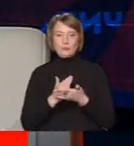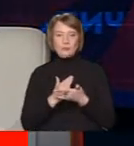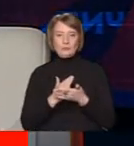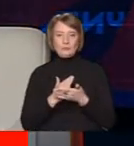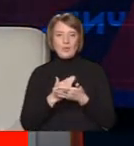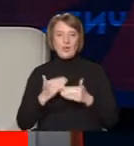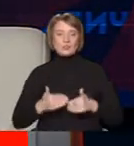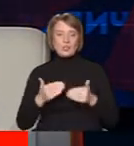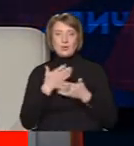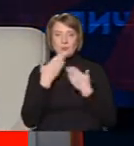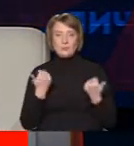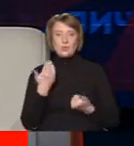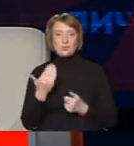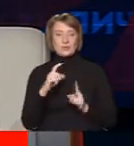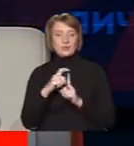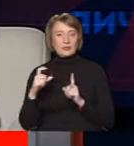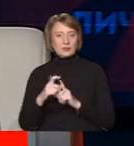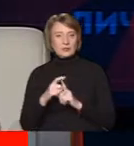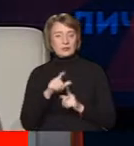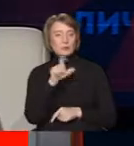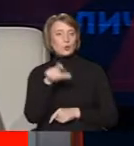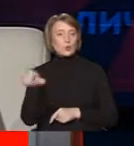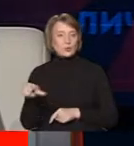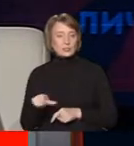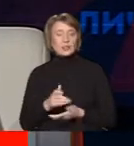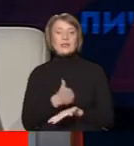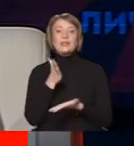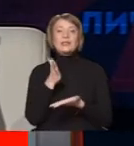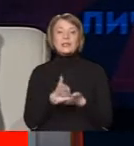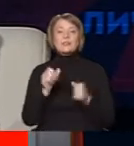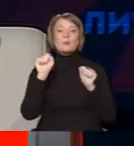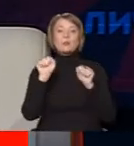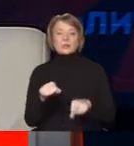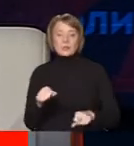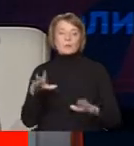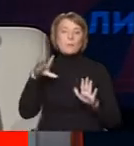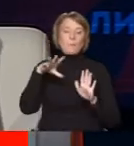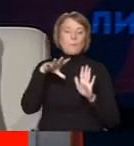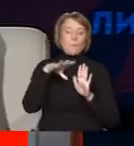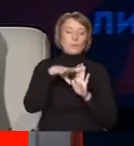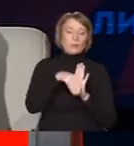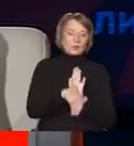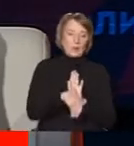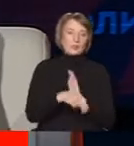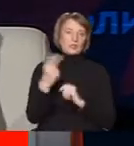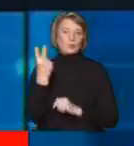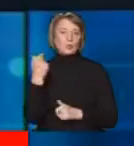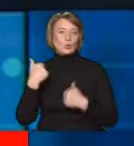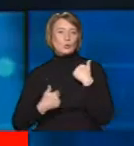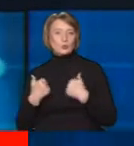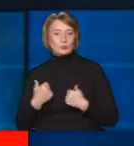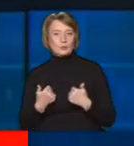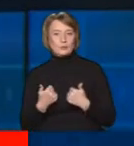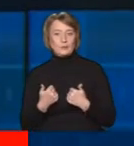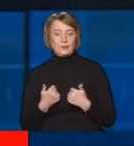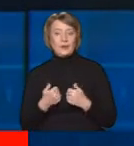кажучи, і в контексті ваших слів, моє звернення до глядачів, є можливості потрапити в другий тур. Якщо люди будуть шукати добро, якщо будуть голосувати за це